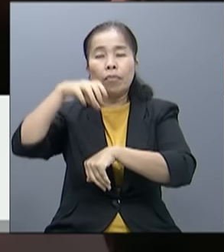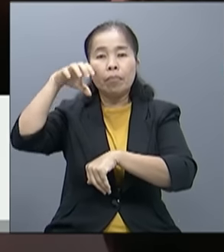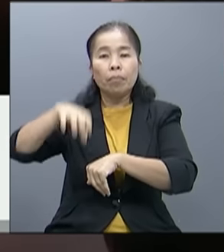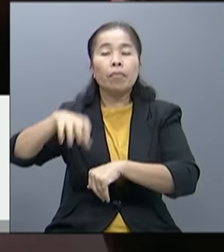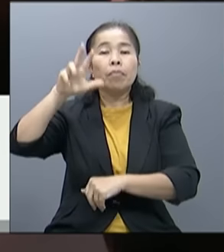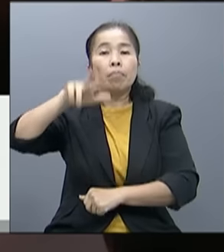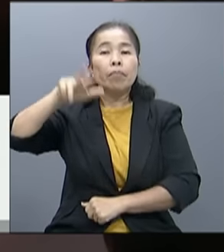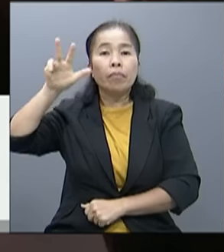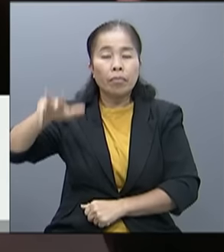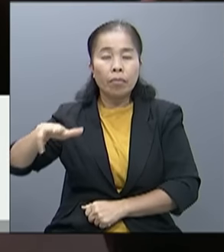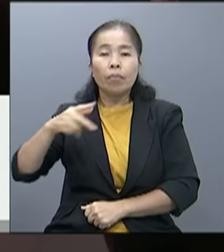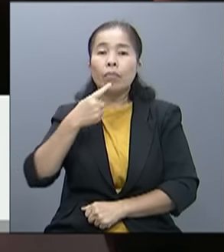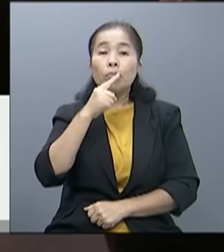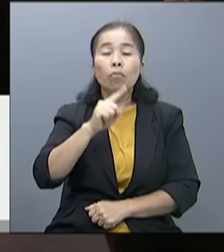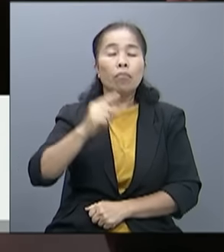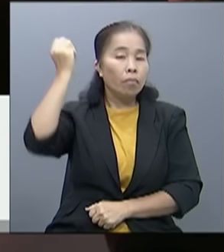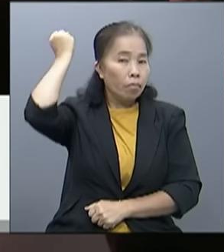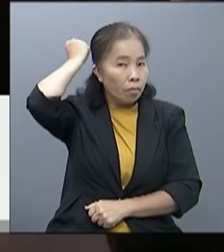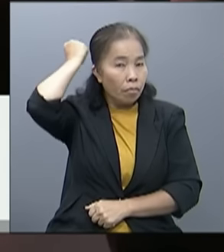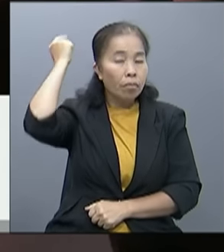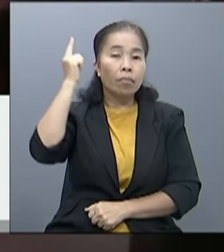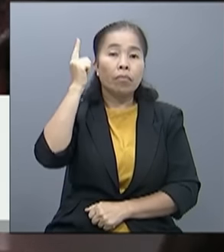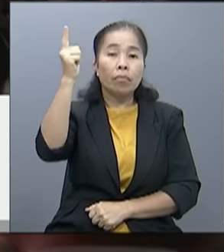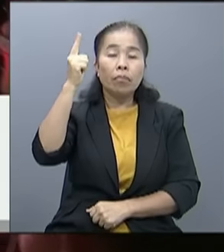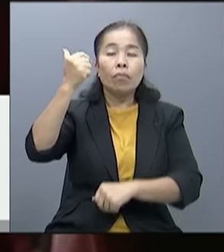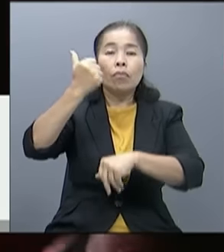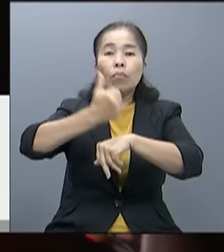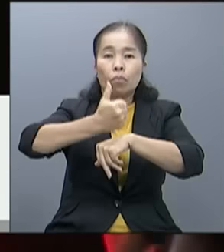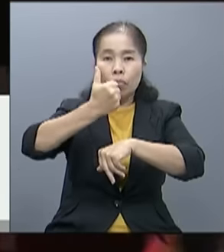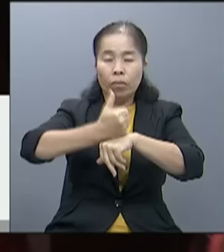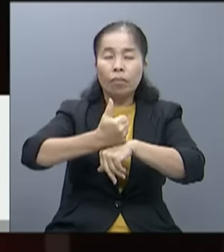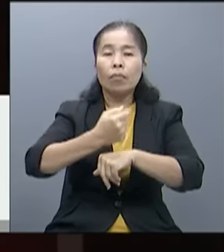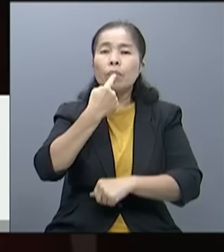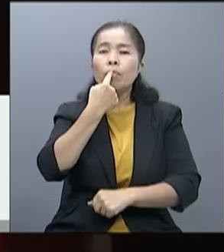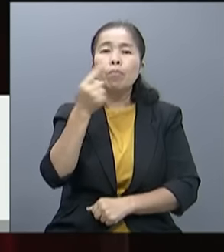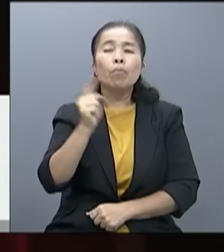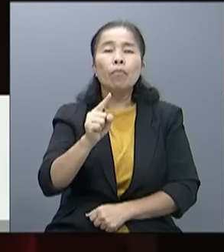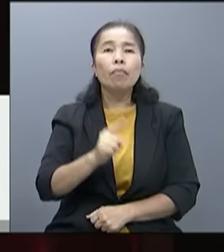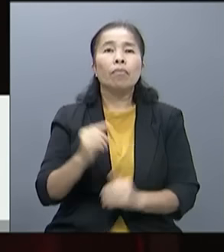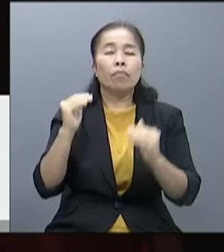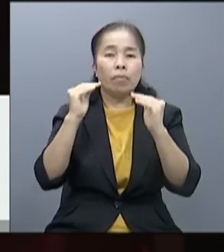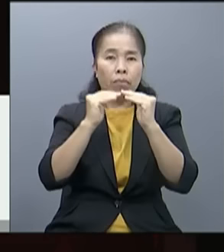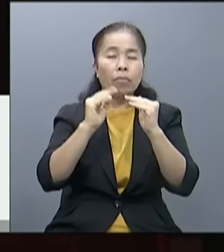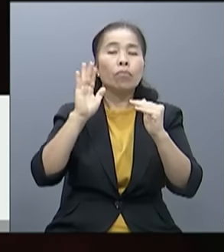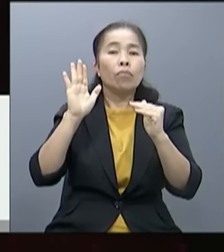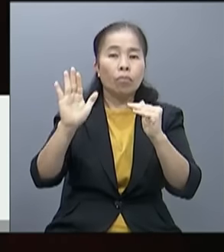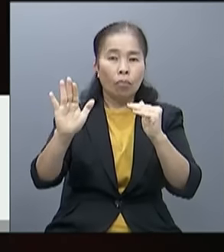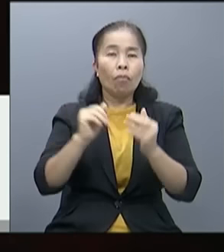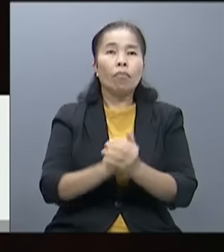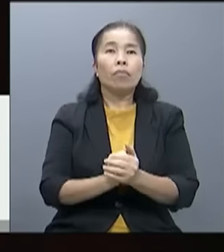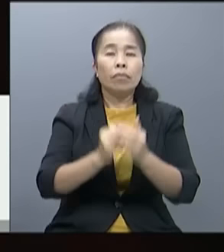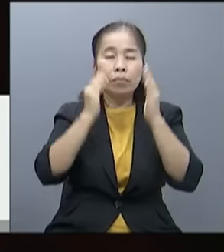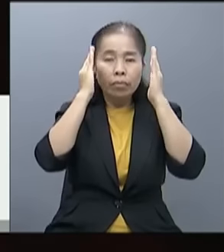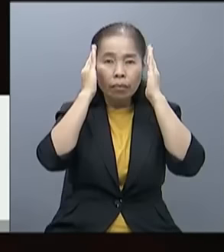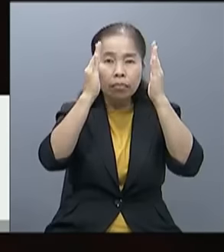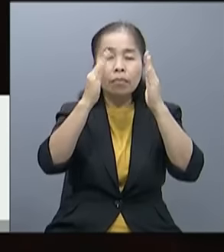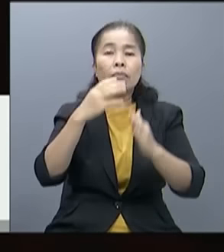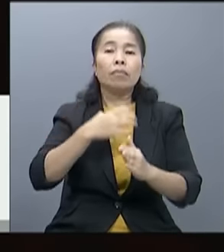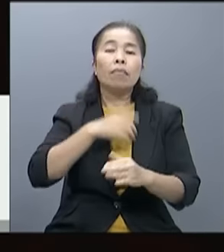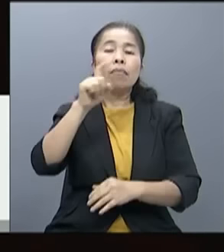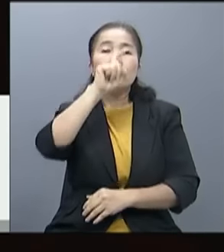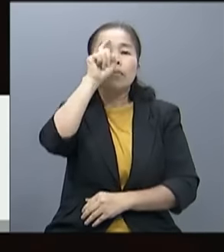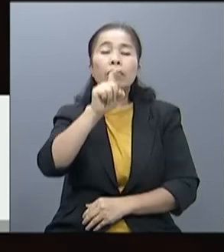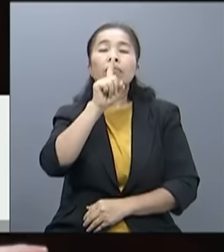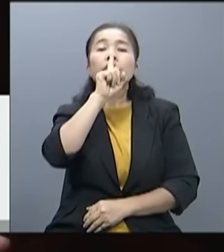แจงเจตนาของคุณแพทองธารชินวัตรหัวหน้าพรรคเพื่อไทยว่าเป็นสิษย์โดยชอบและเป็นเจตนาที่จะตั้งคำถาม